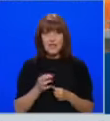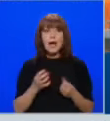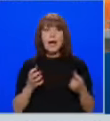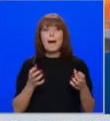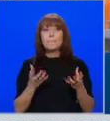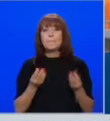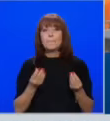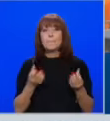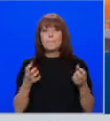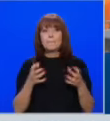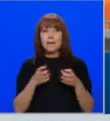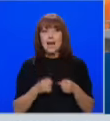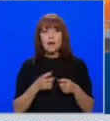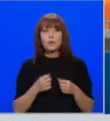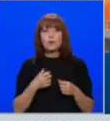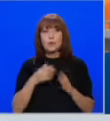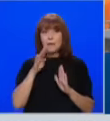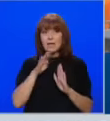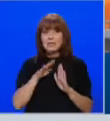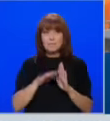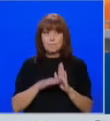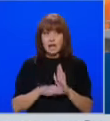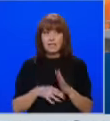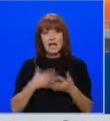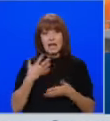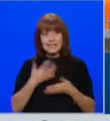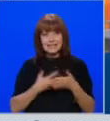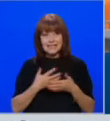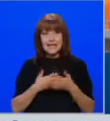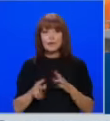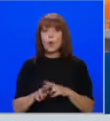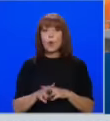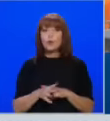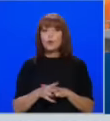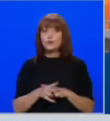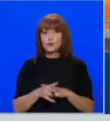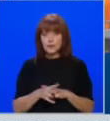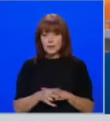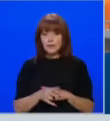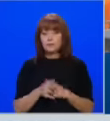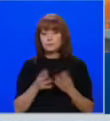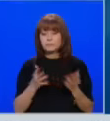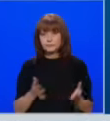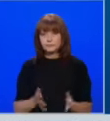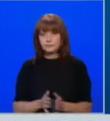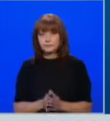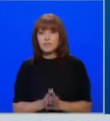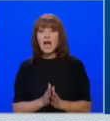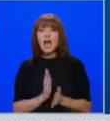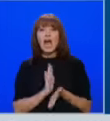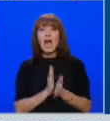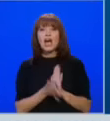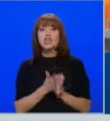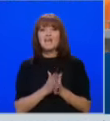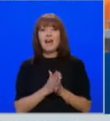има и при цените на сезонните зеленчуци. Най-сериозен е при зелето и чушките, съответно с 5% и 6%. Кашкавала